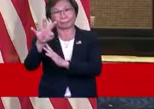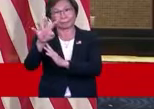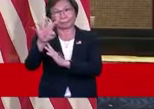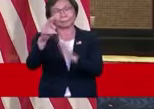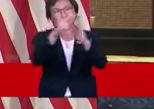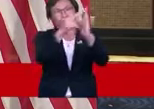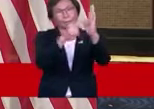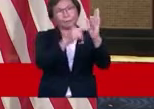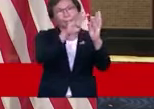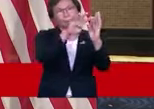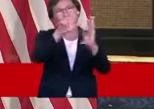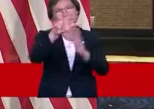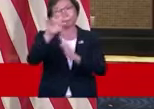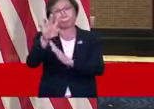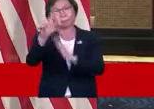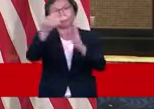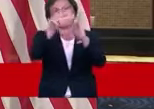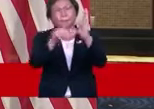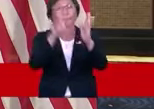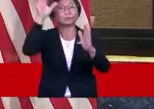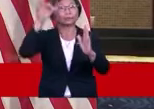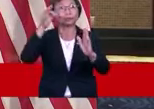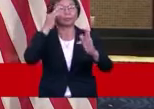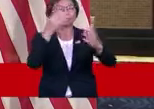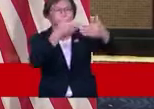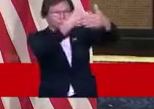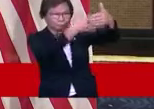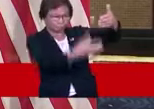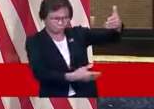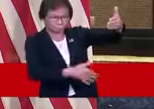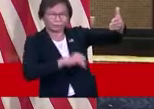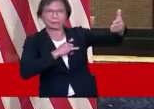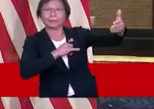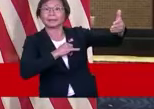4340 bagaan pos ketuaan menyebut Danisa